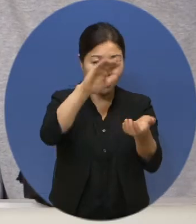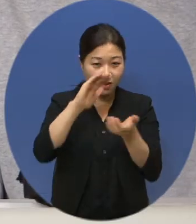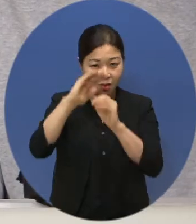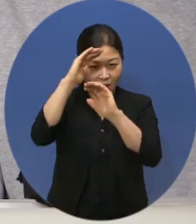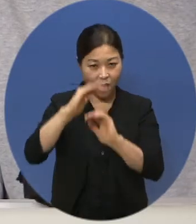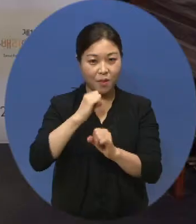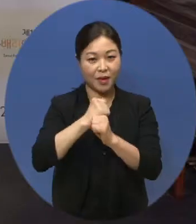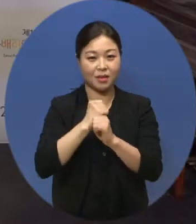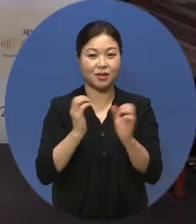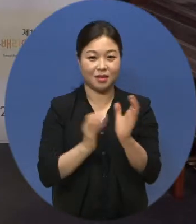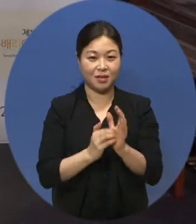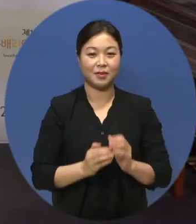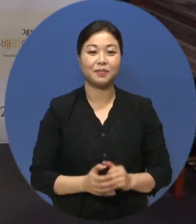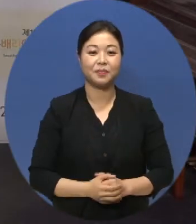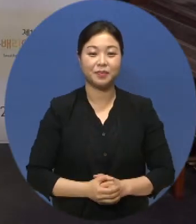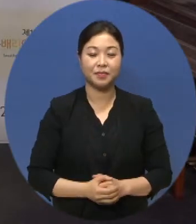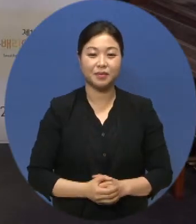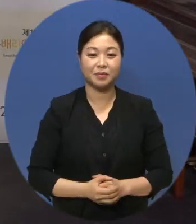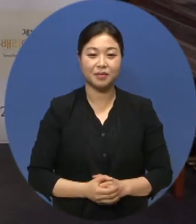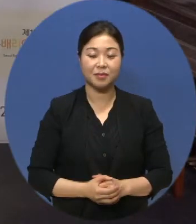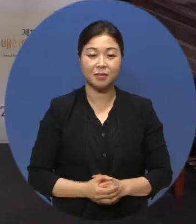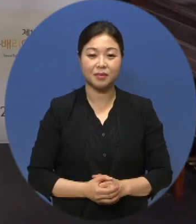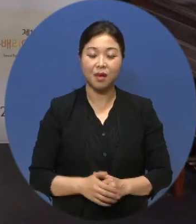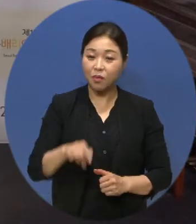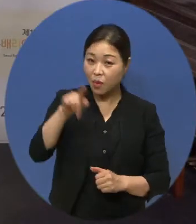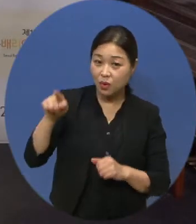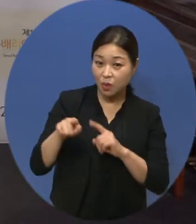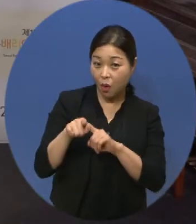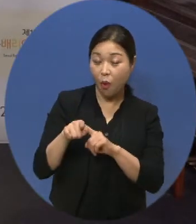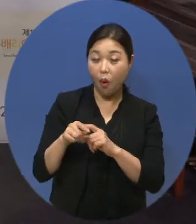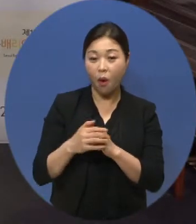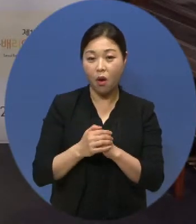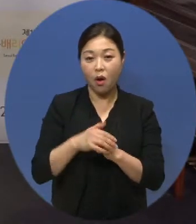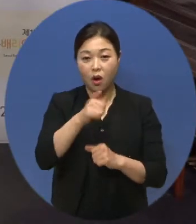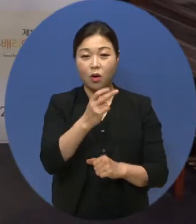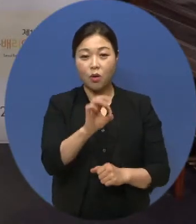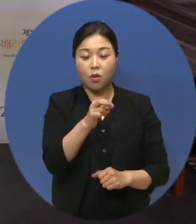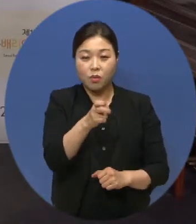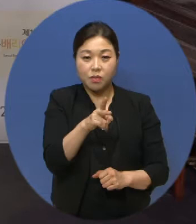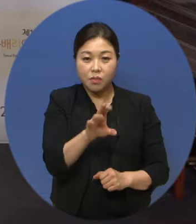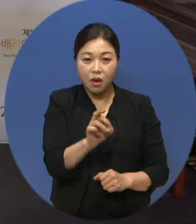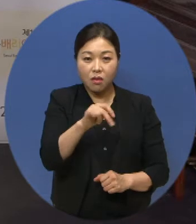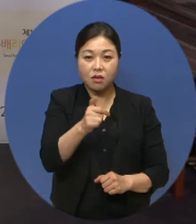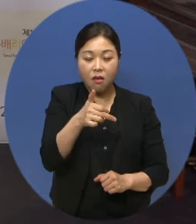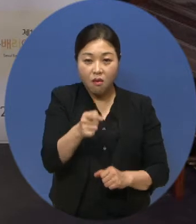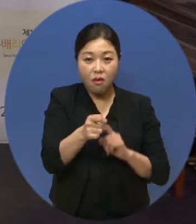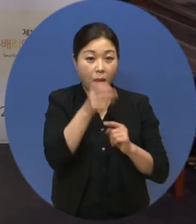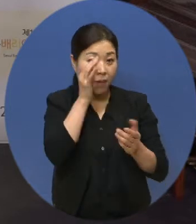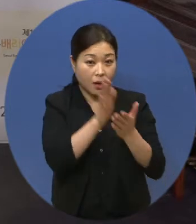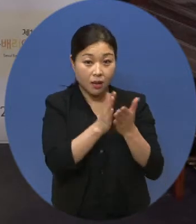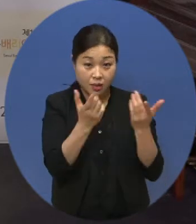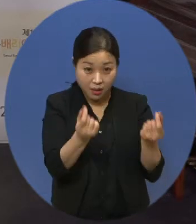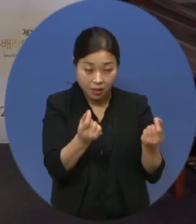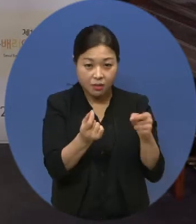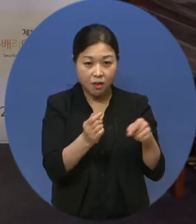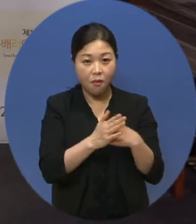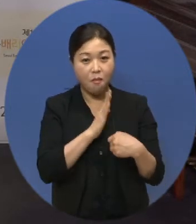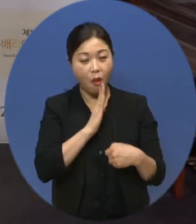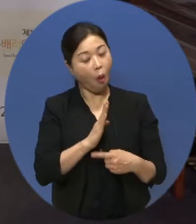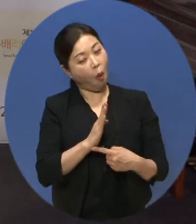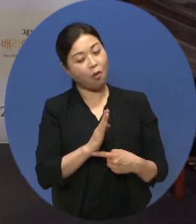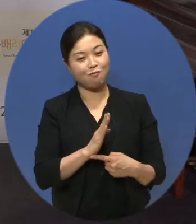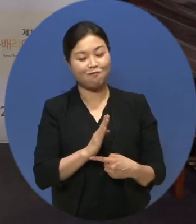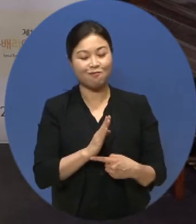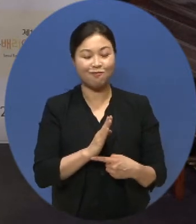같습니다. 아 그렇군요. 자 다른 감독님들도 이제 공명성과 다들 보셨을 텐데 인상적인 장면 있으시면 좀 꼽아주시고